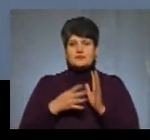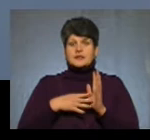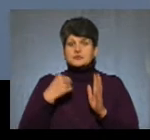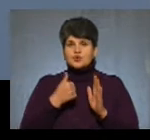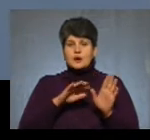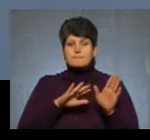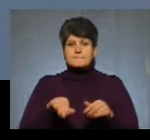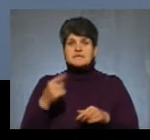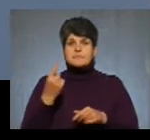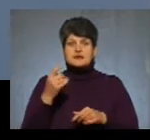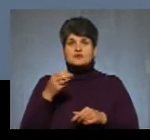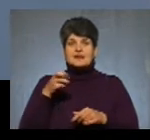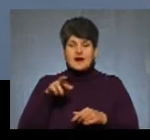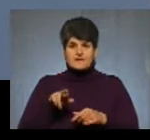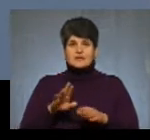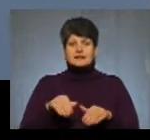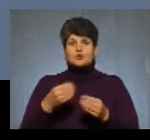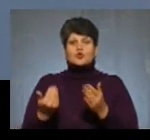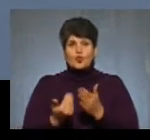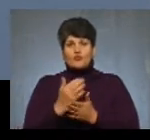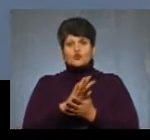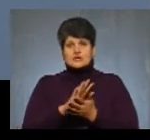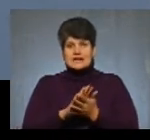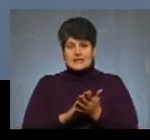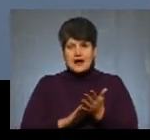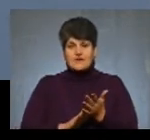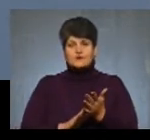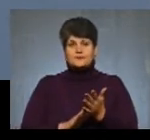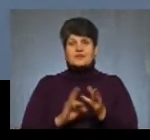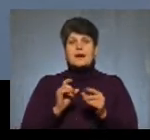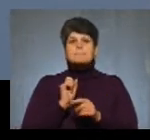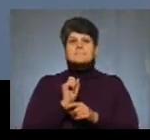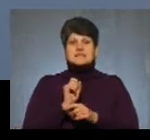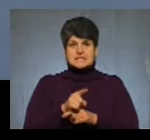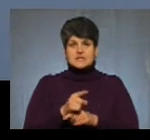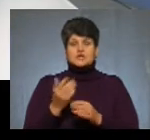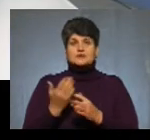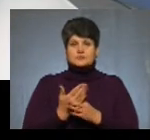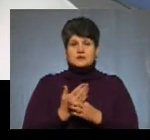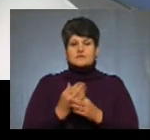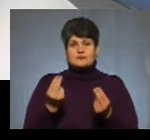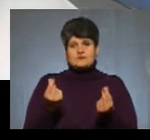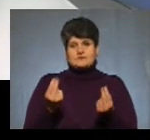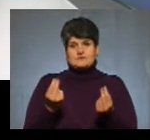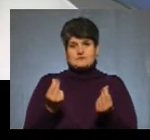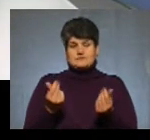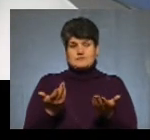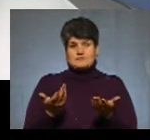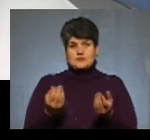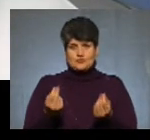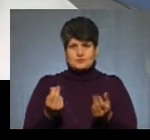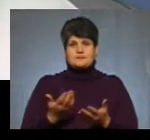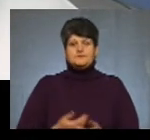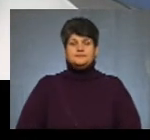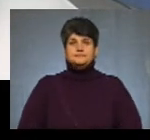а після 1 травня подають нову заяву і декларацію на призначення субсидії в готівковій формі,